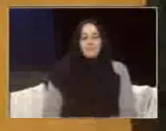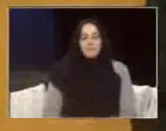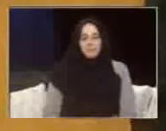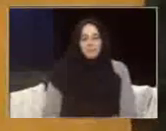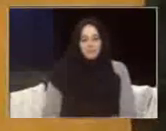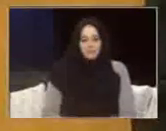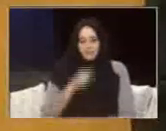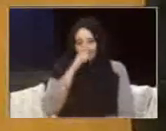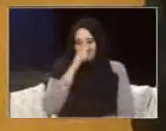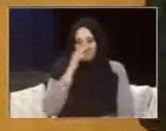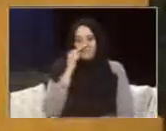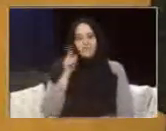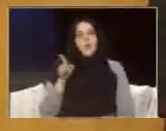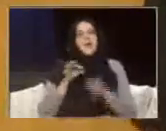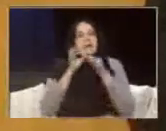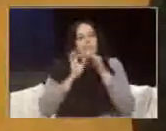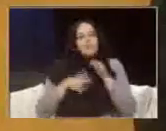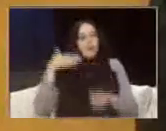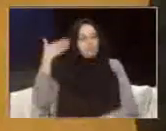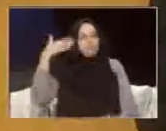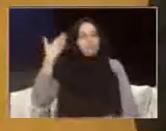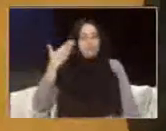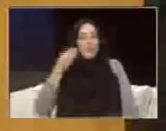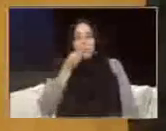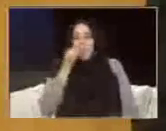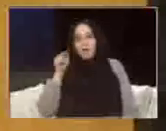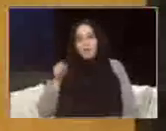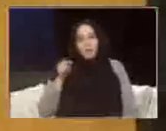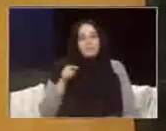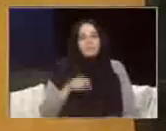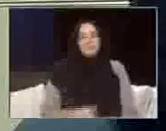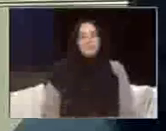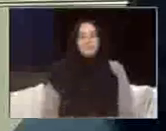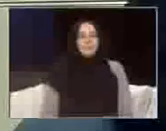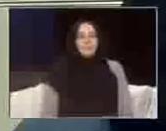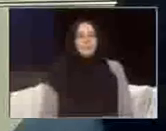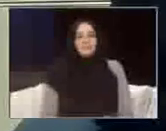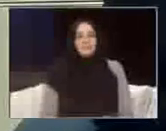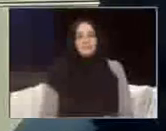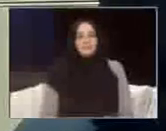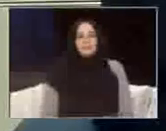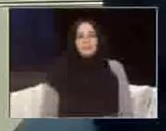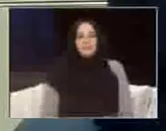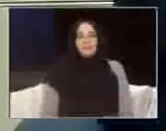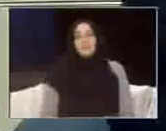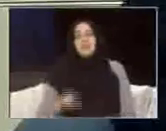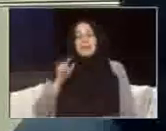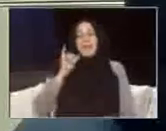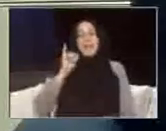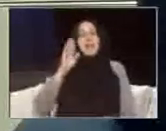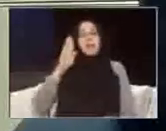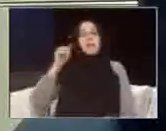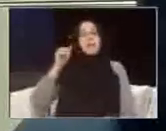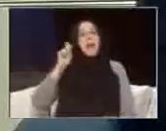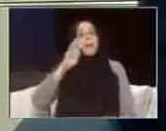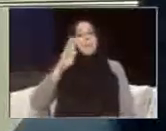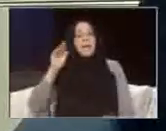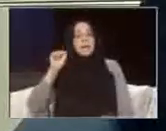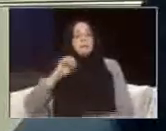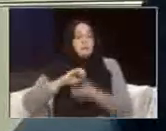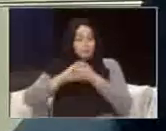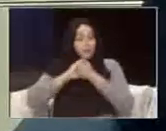إذن فأثمرت بعد ذلك وابن عباس وما أدرك ابن عباس رضي الله عنه وأرضاه عن صحابة رسول الله